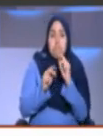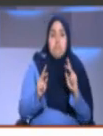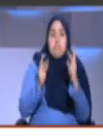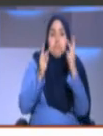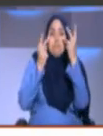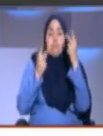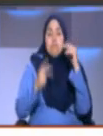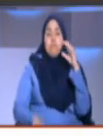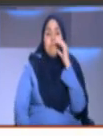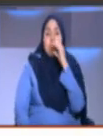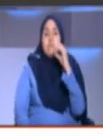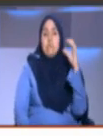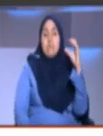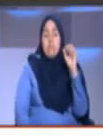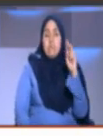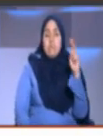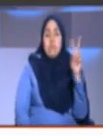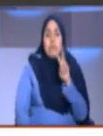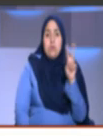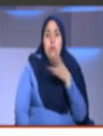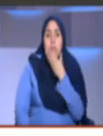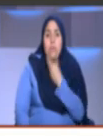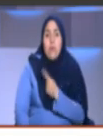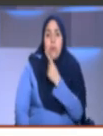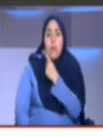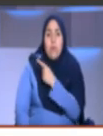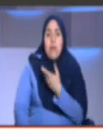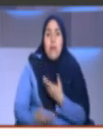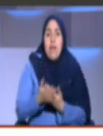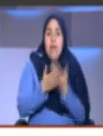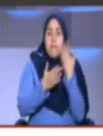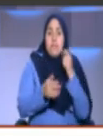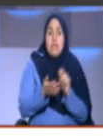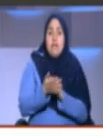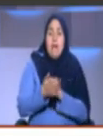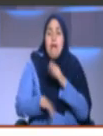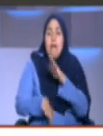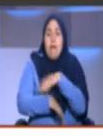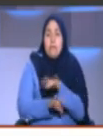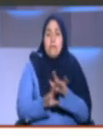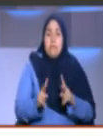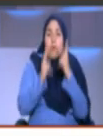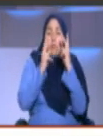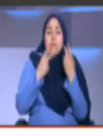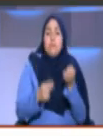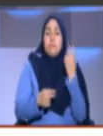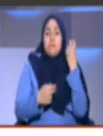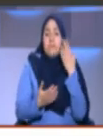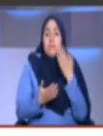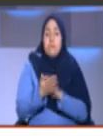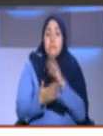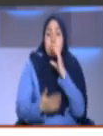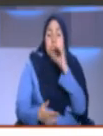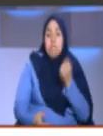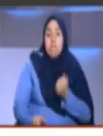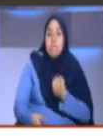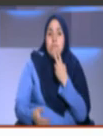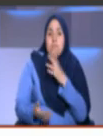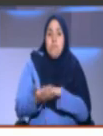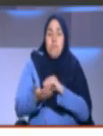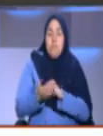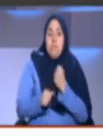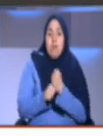2014، وهناك انطلاق لمشروعات تنمويه وتنفيذ على قدم وساق لهذه المشروعات،